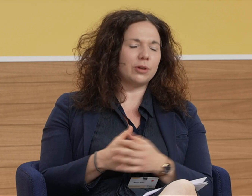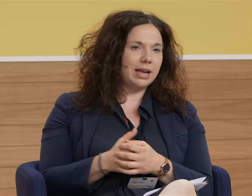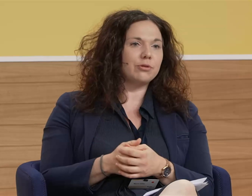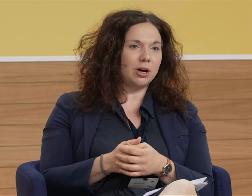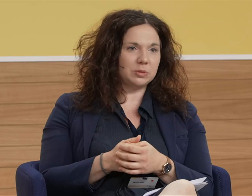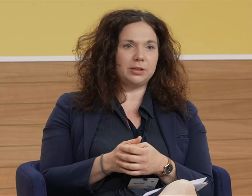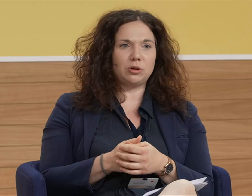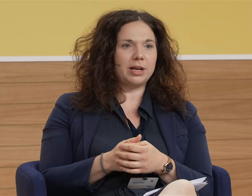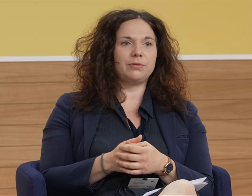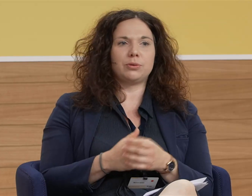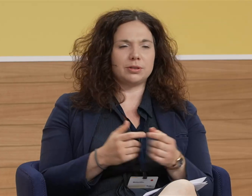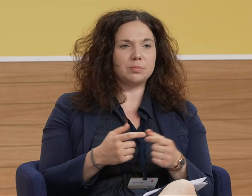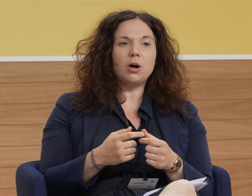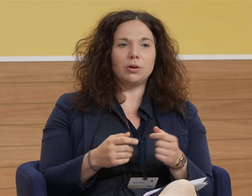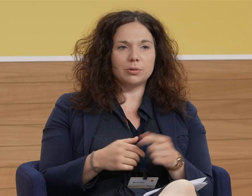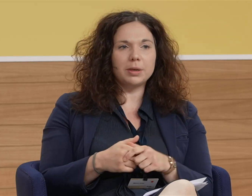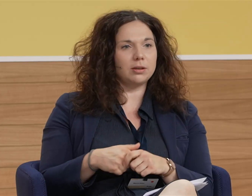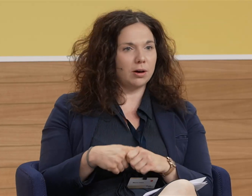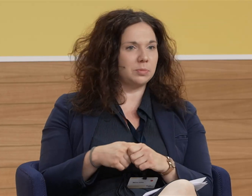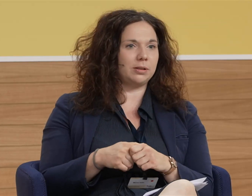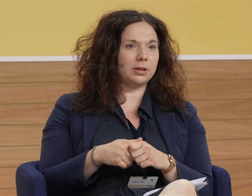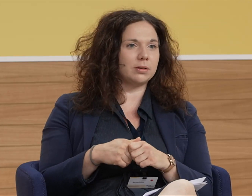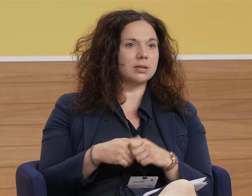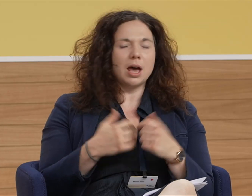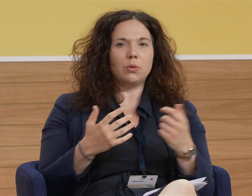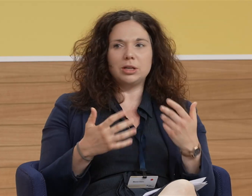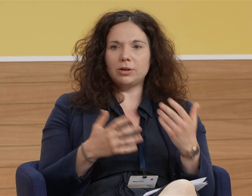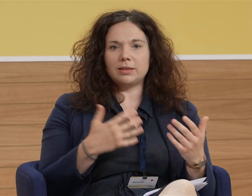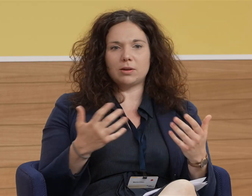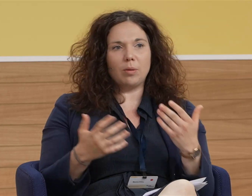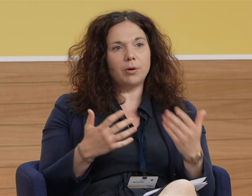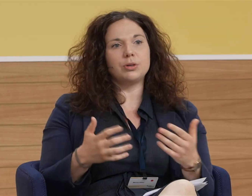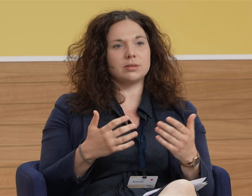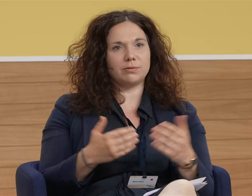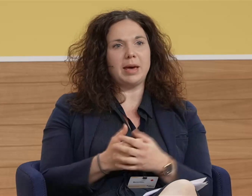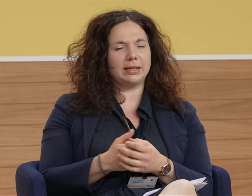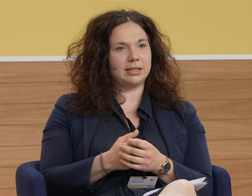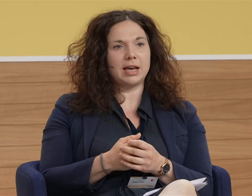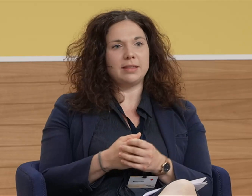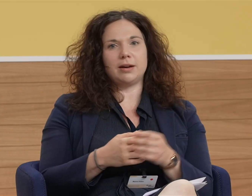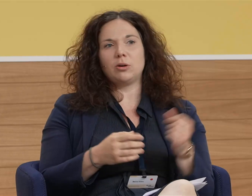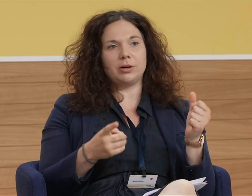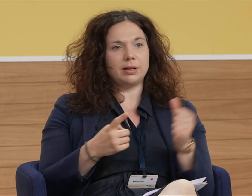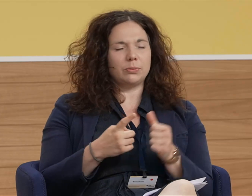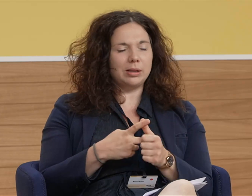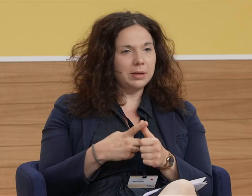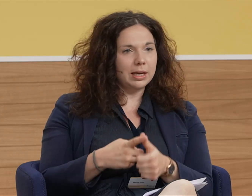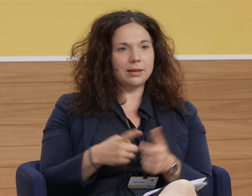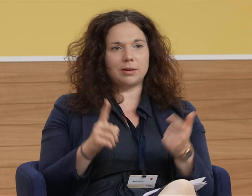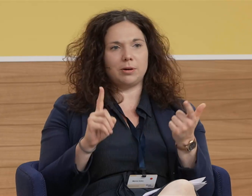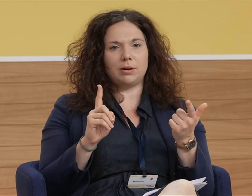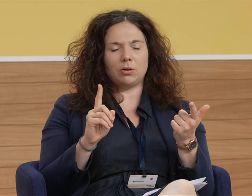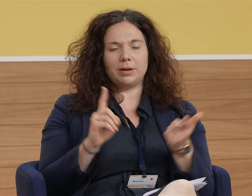sagen, dass Magnet natürlich ein erreichbares Ziel ist für jedes Krankenhaus, egal ob man ein großes oder kleines Krankenhaus ist. Denn wenn man sich die